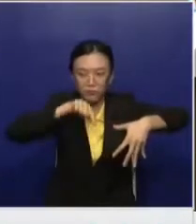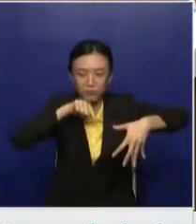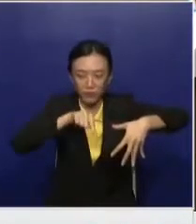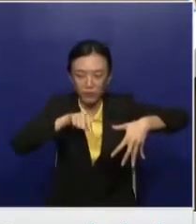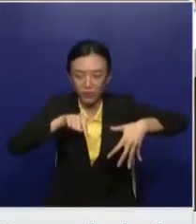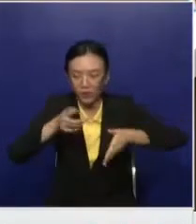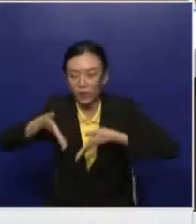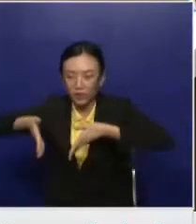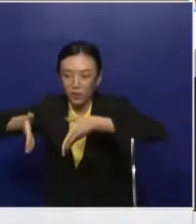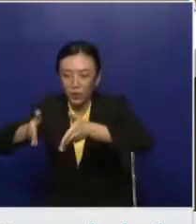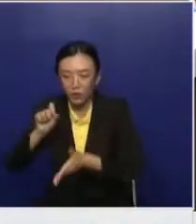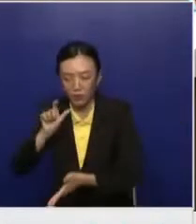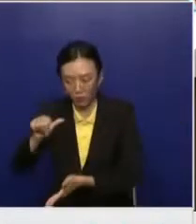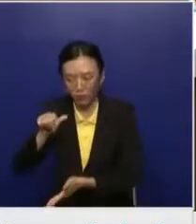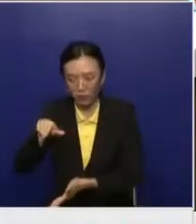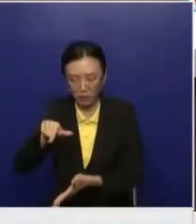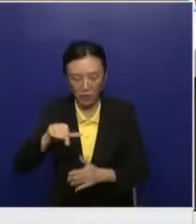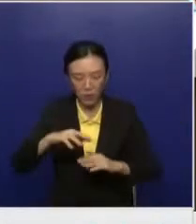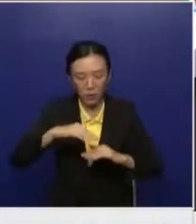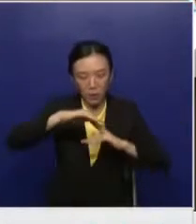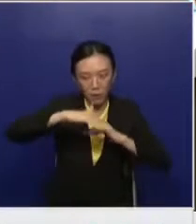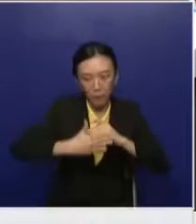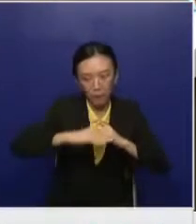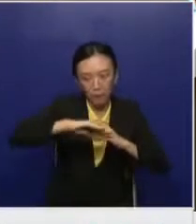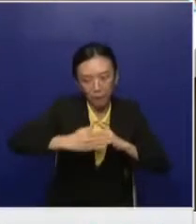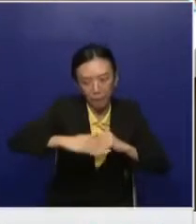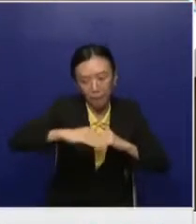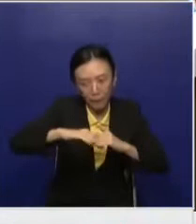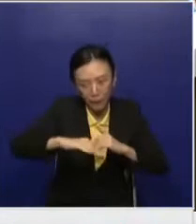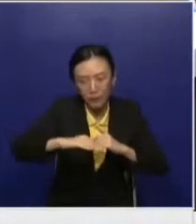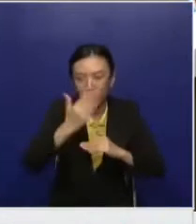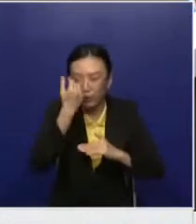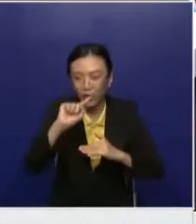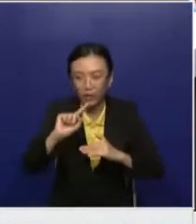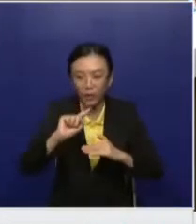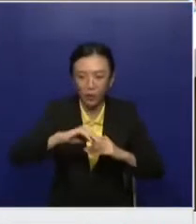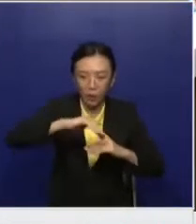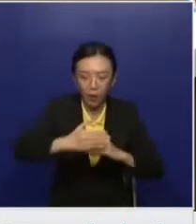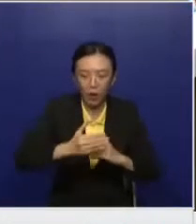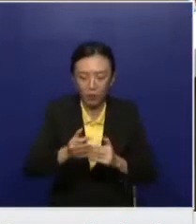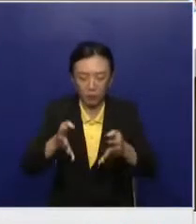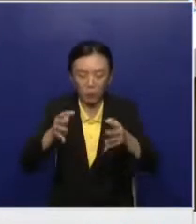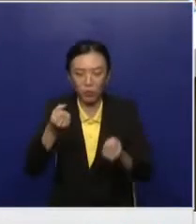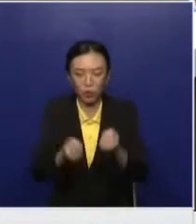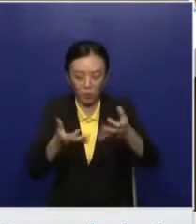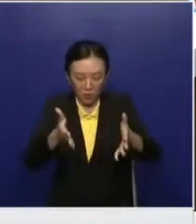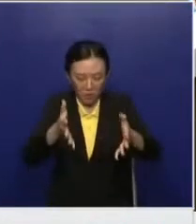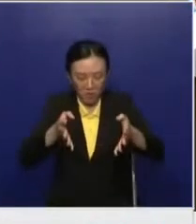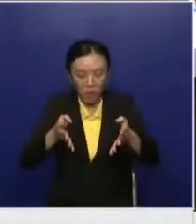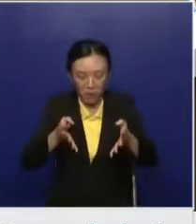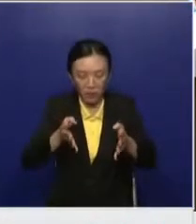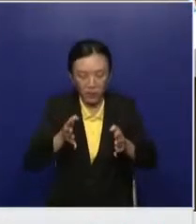วงก็ดีบางครั้งก็มีหลุมเป็นบ่อเกิดขึ้นนะครับเนื่องจากผิวการจราจรมีรถบรรทุกหนักขับผ่านบ